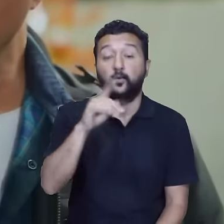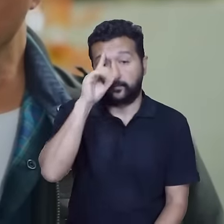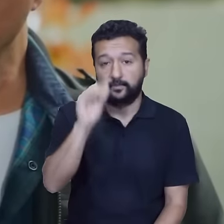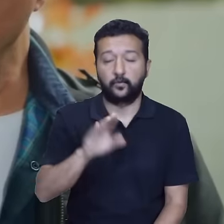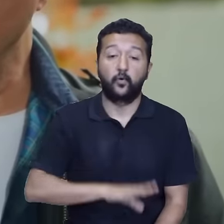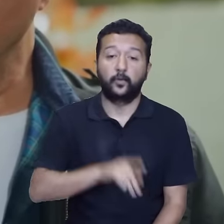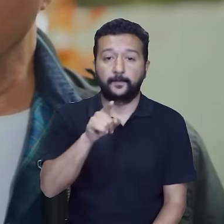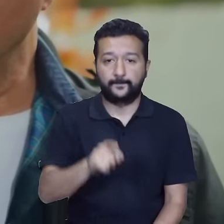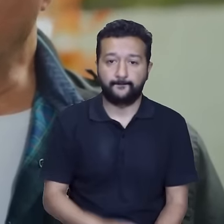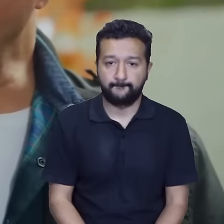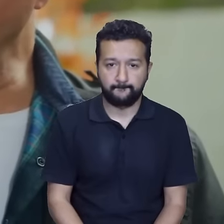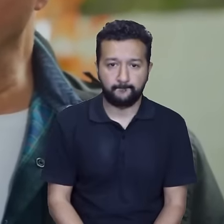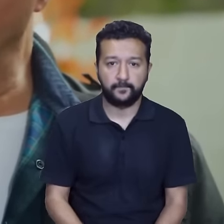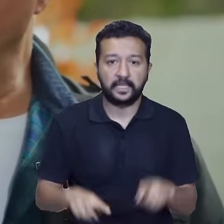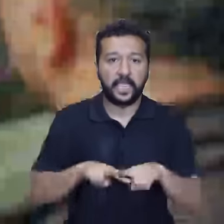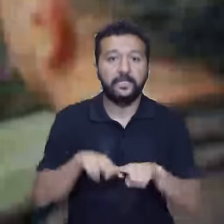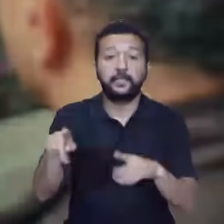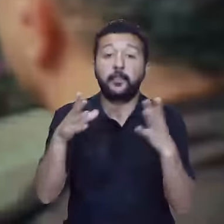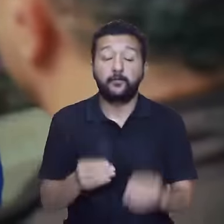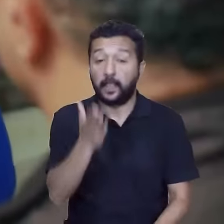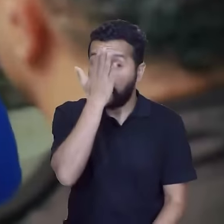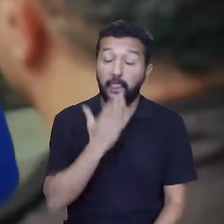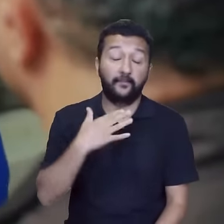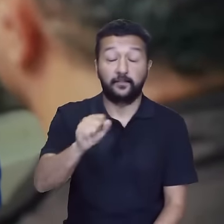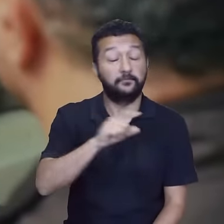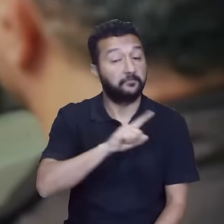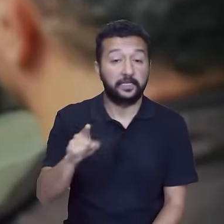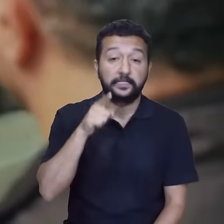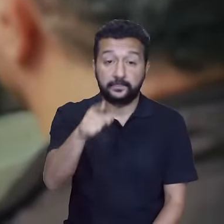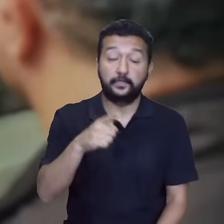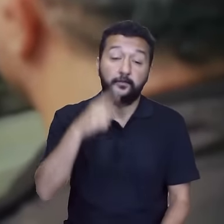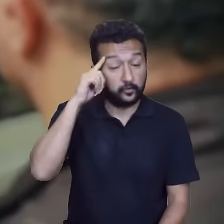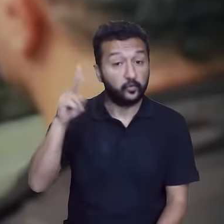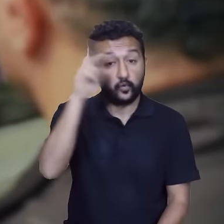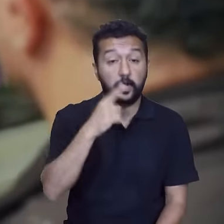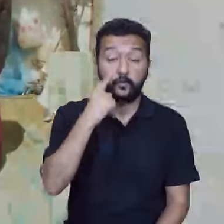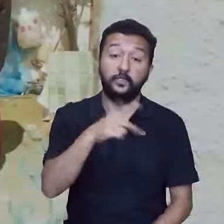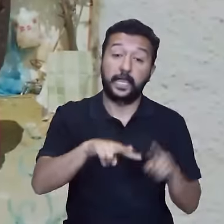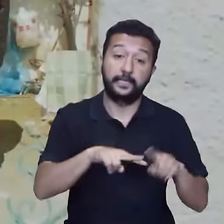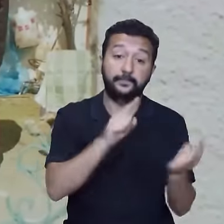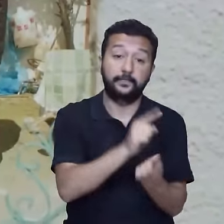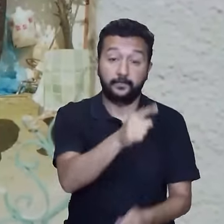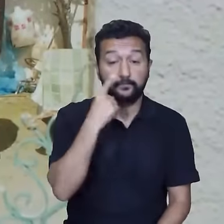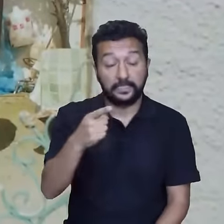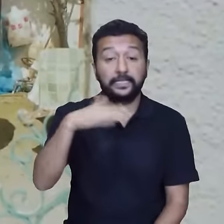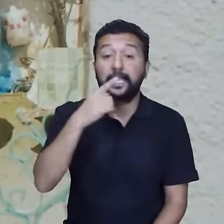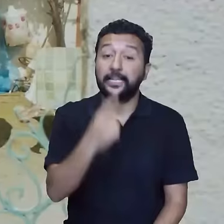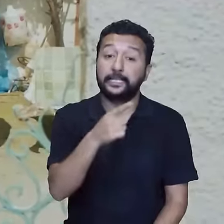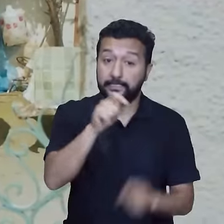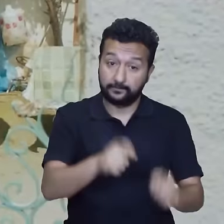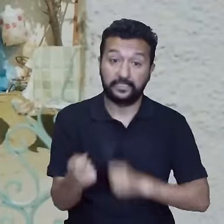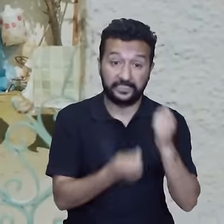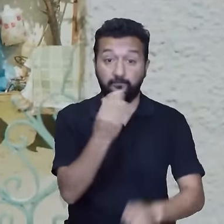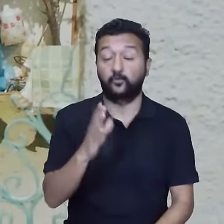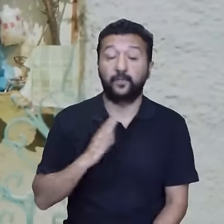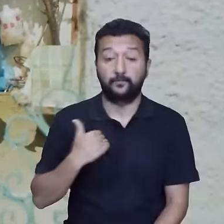yok oğlum. Ayşen ne oluyor? Avucunu yala avucunu. Sen rüyanda görürsün Ayşen'i. Bana bak hadi ne diyeceksen de